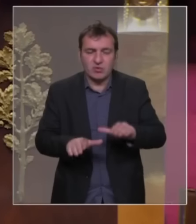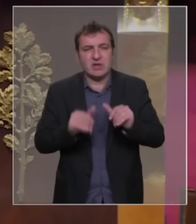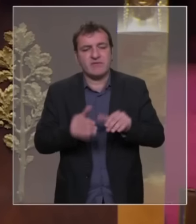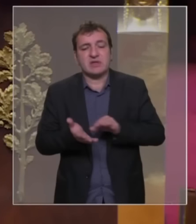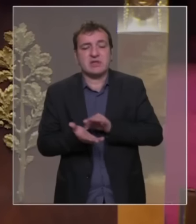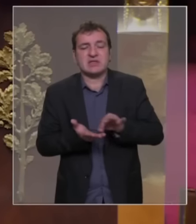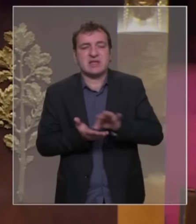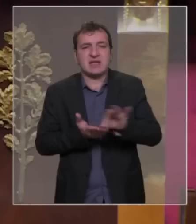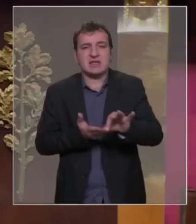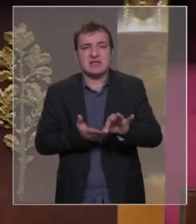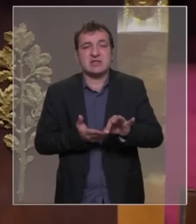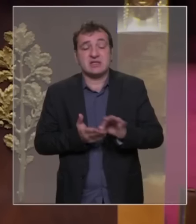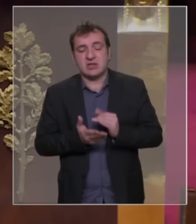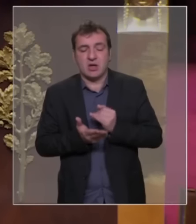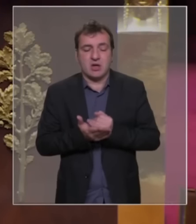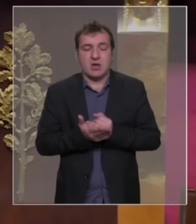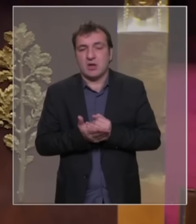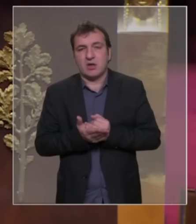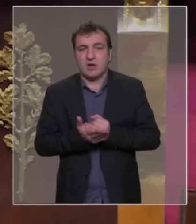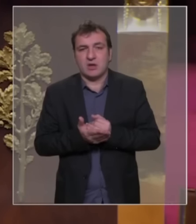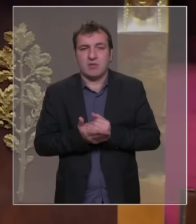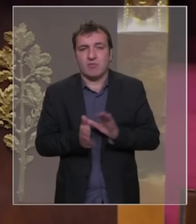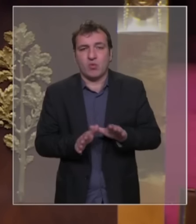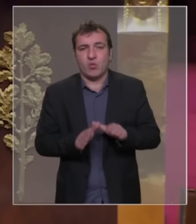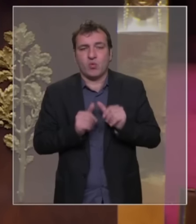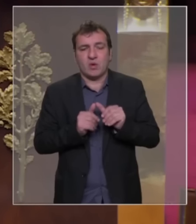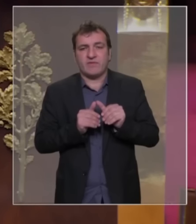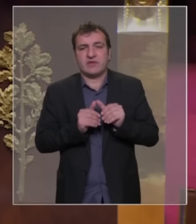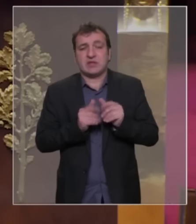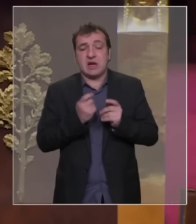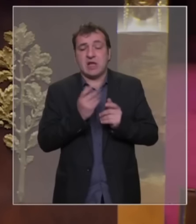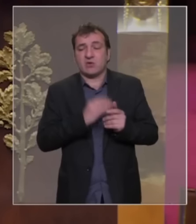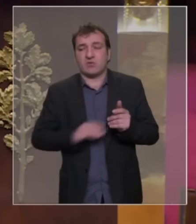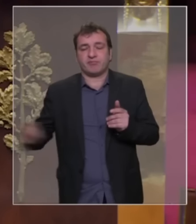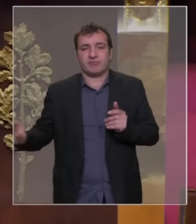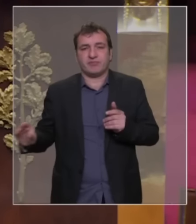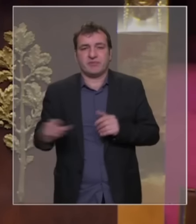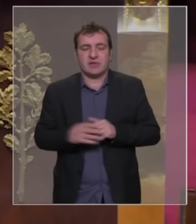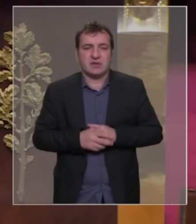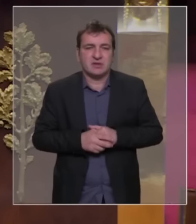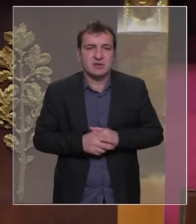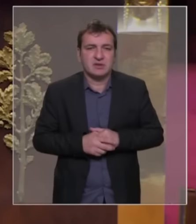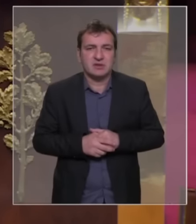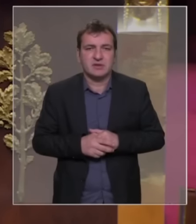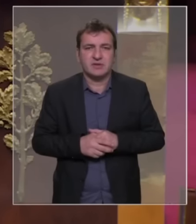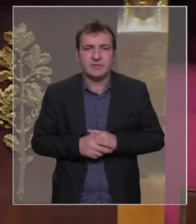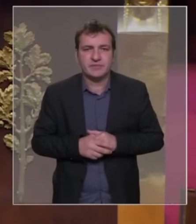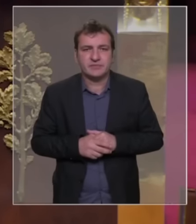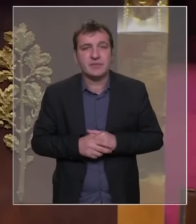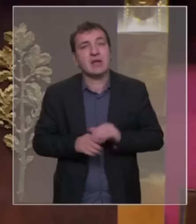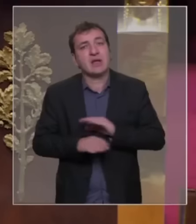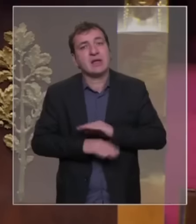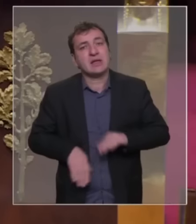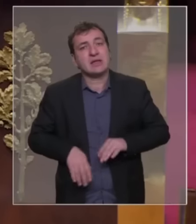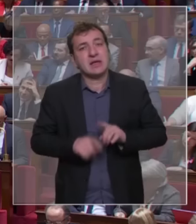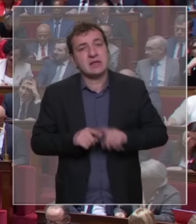de défiscalisation des plus gros contribuables. Et puis enfin, cette fois-ci dans la